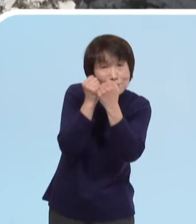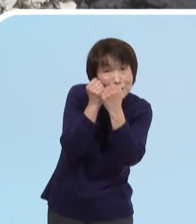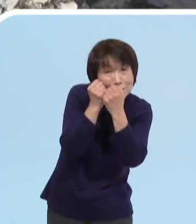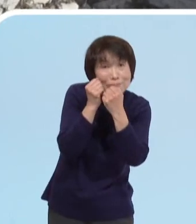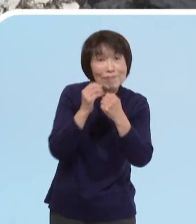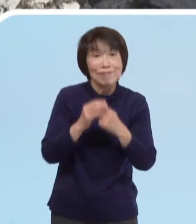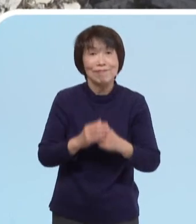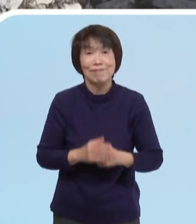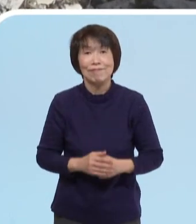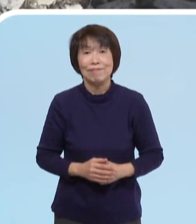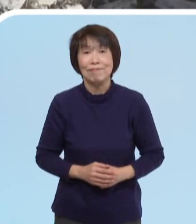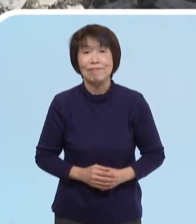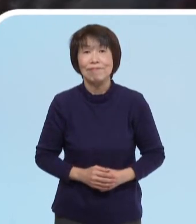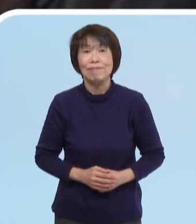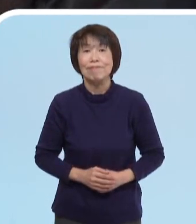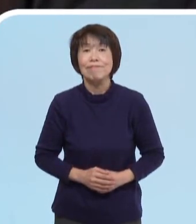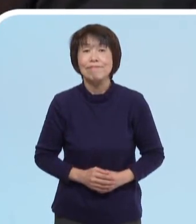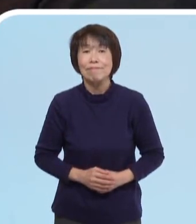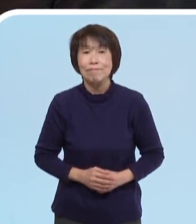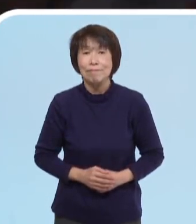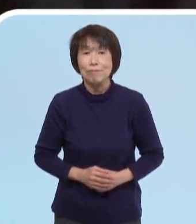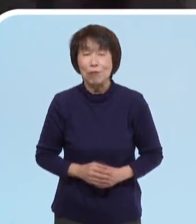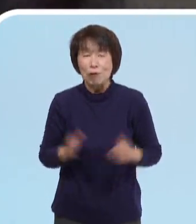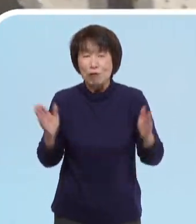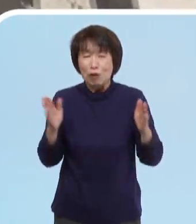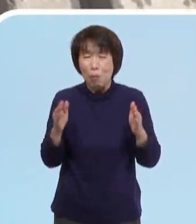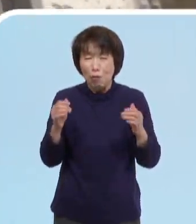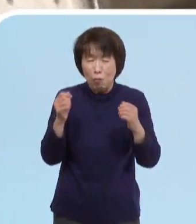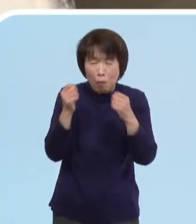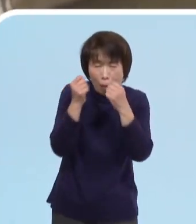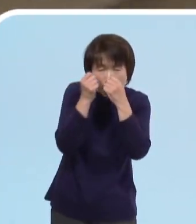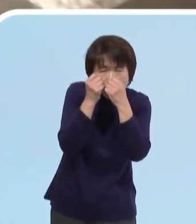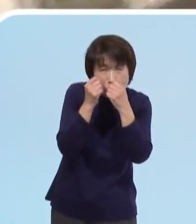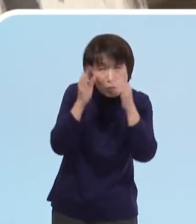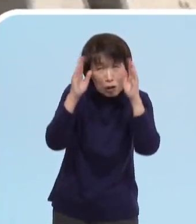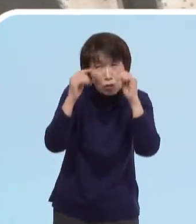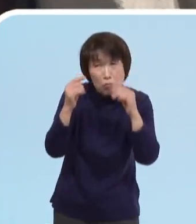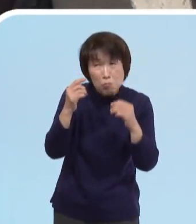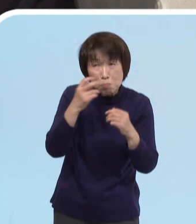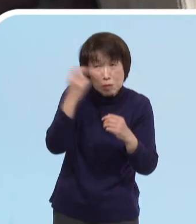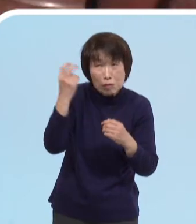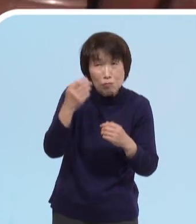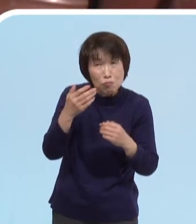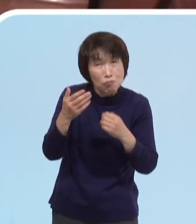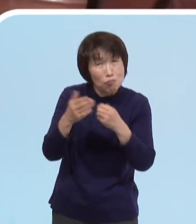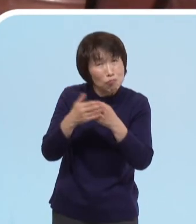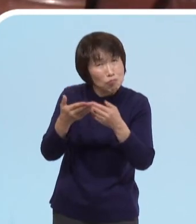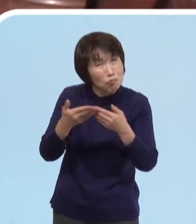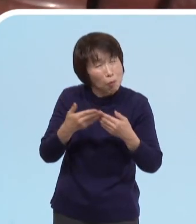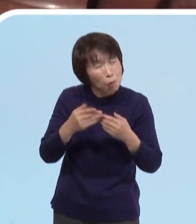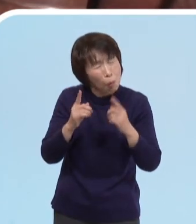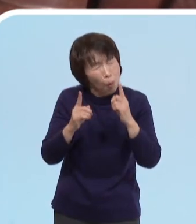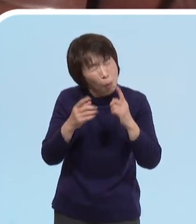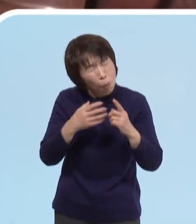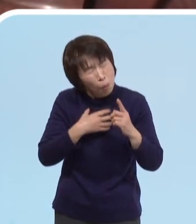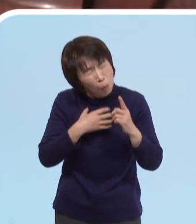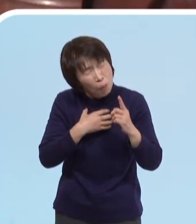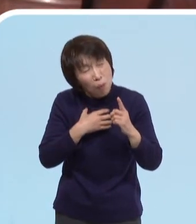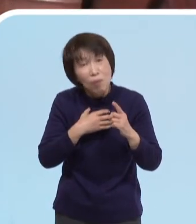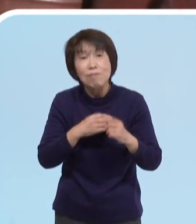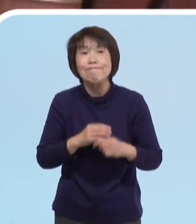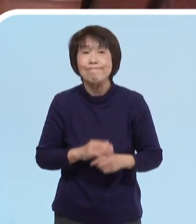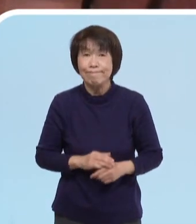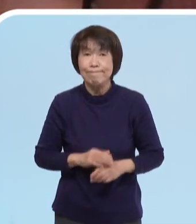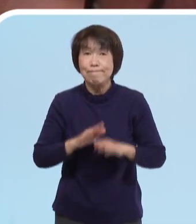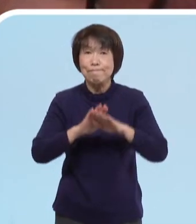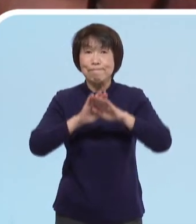隠れます。 こんな狭いところ太陽くん見つけれるかな。 それでは捜索ス